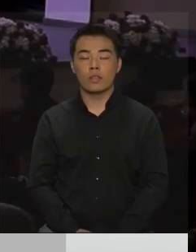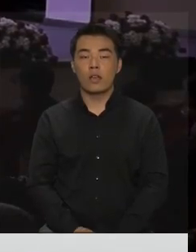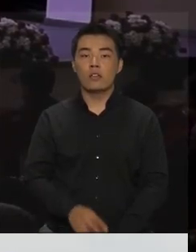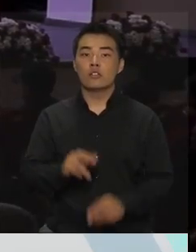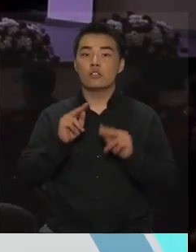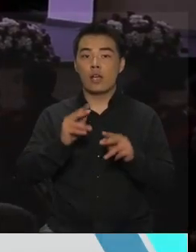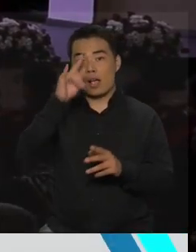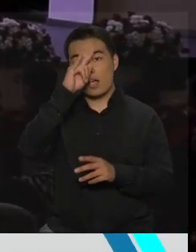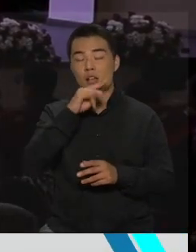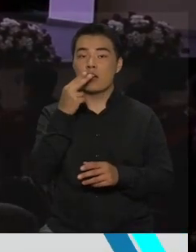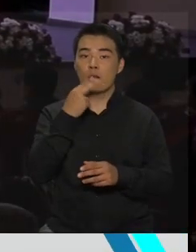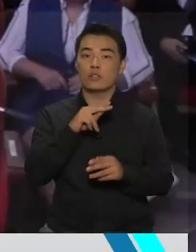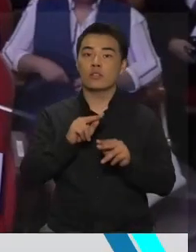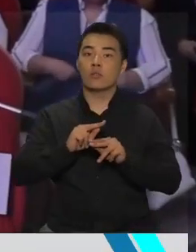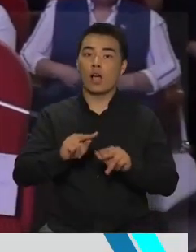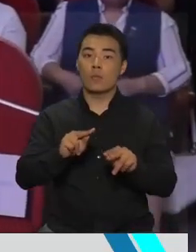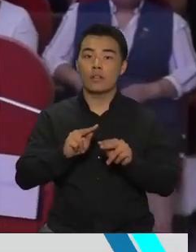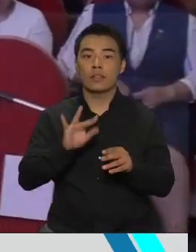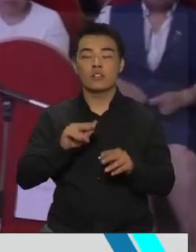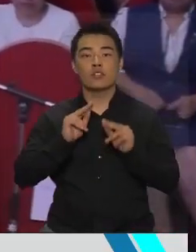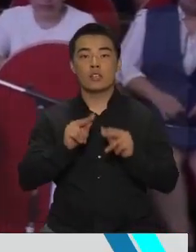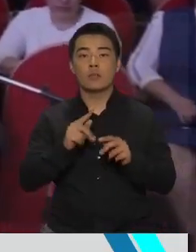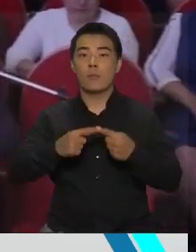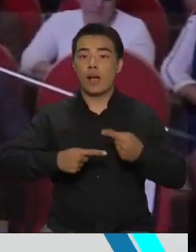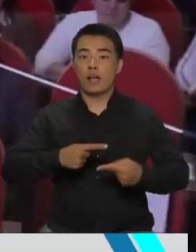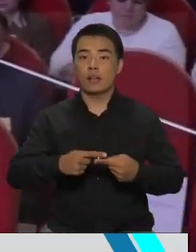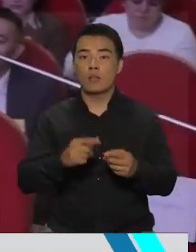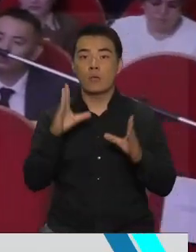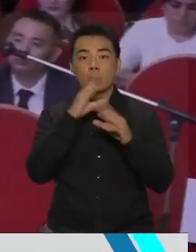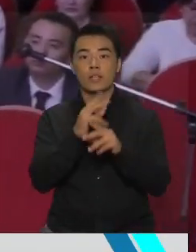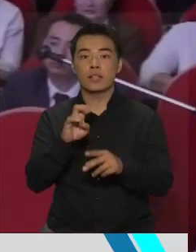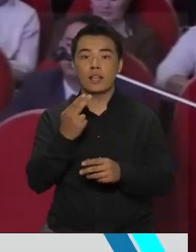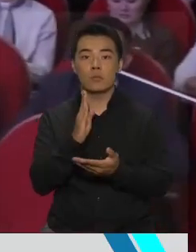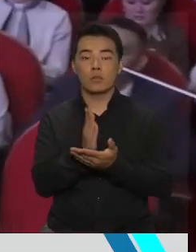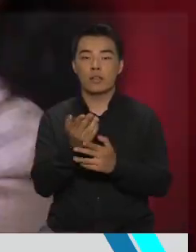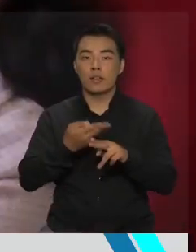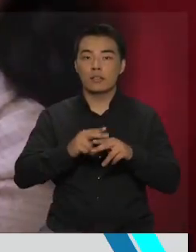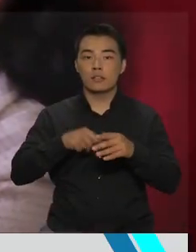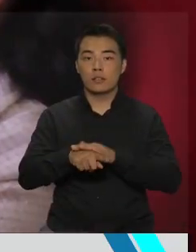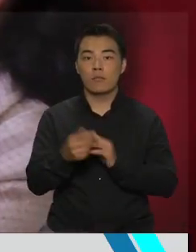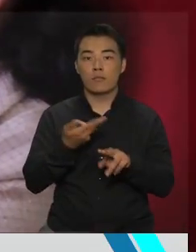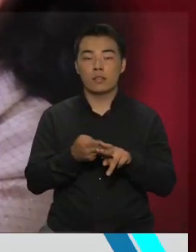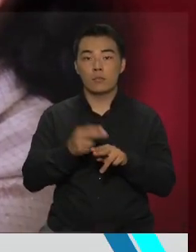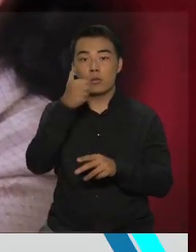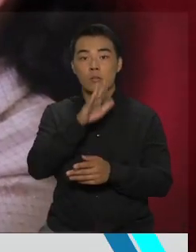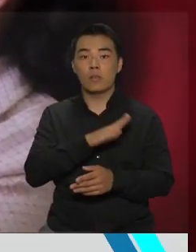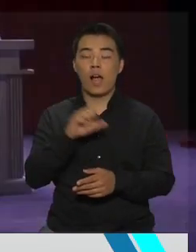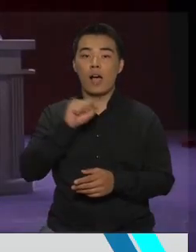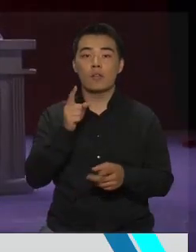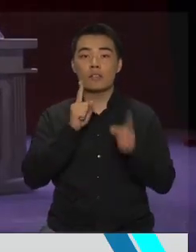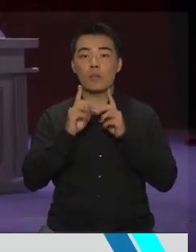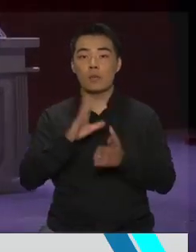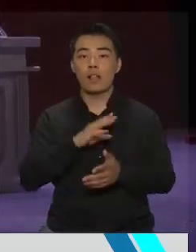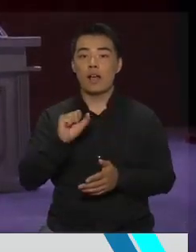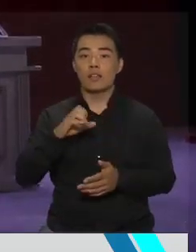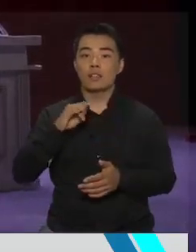Справедливый Казахстан, качественное образование, честное поколение, успешная нация. Под таким девизом проходила в этом году августовская конференция.